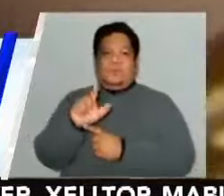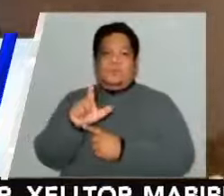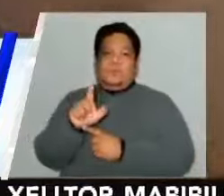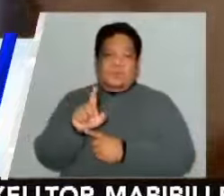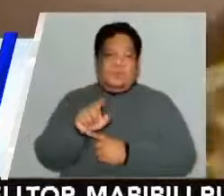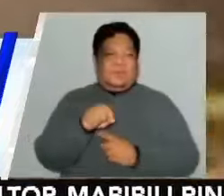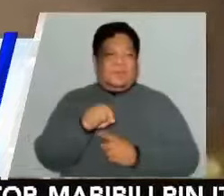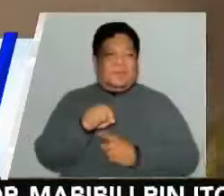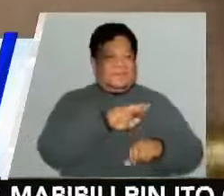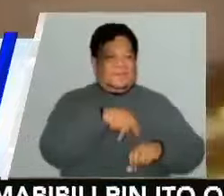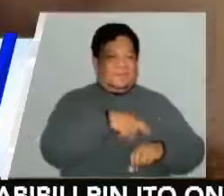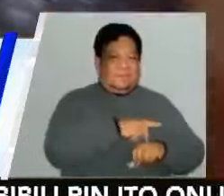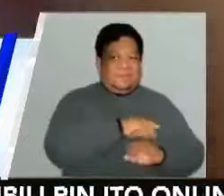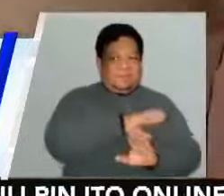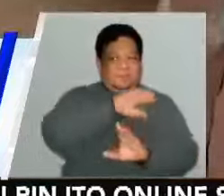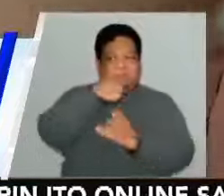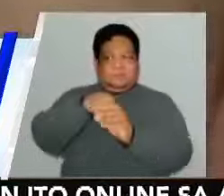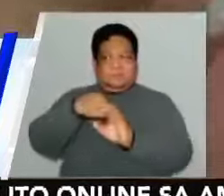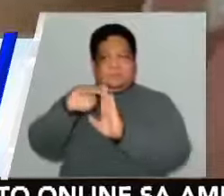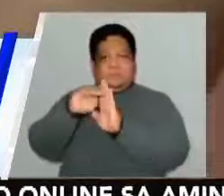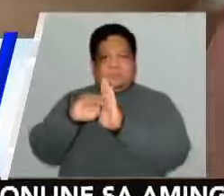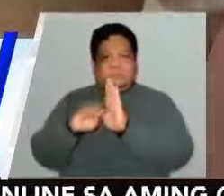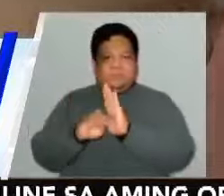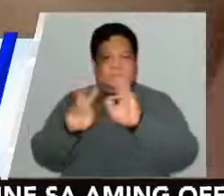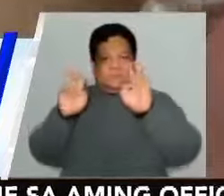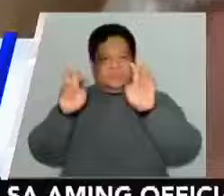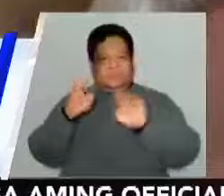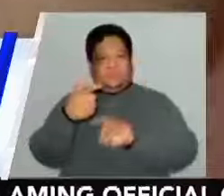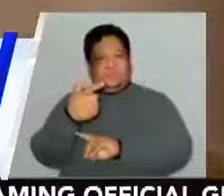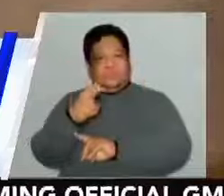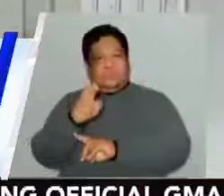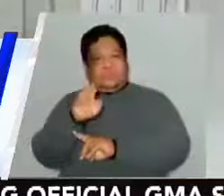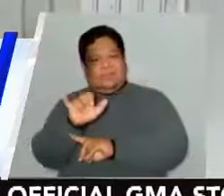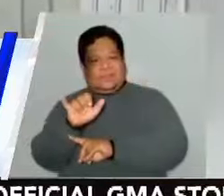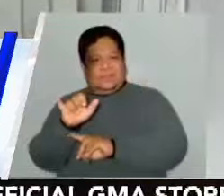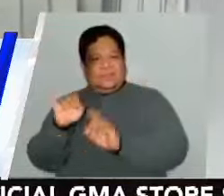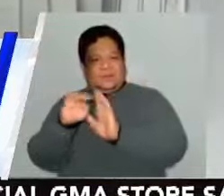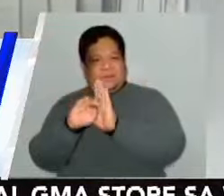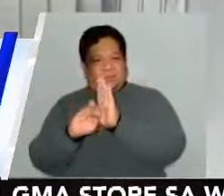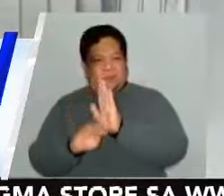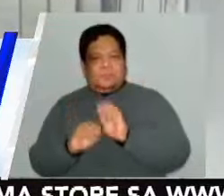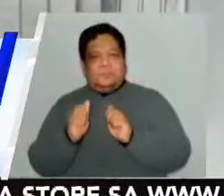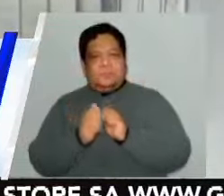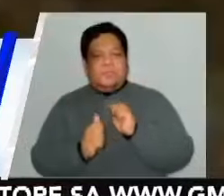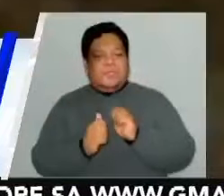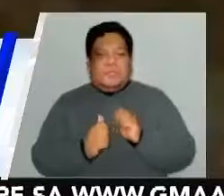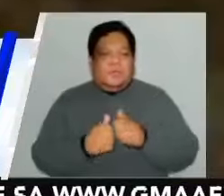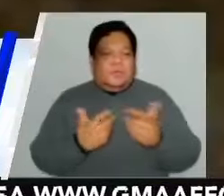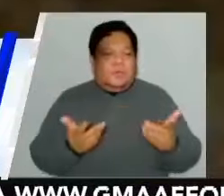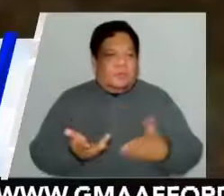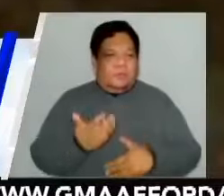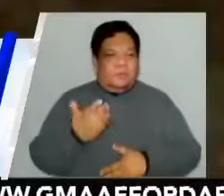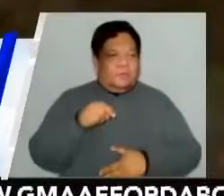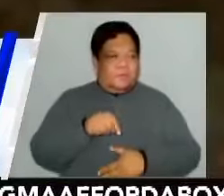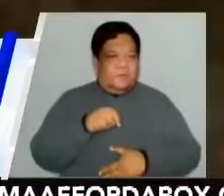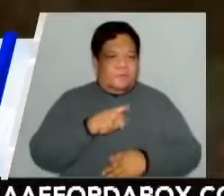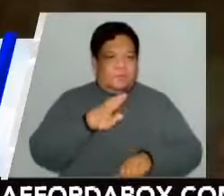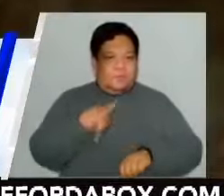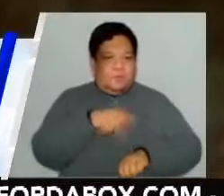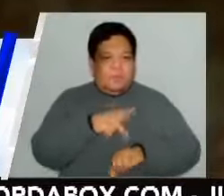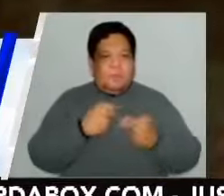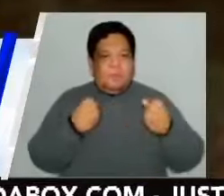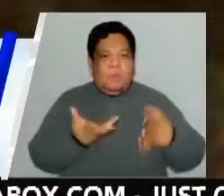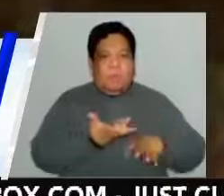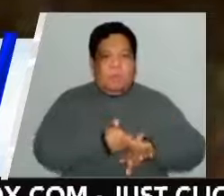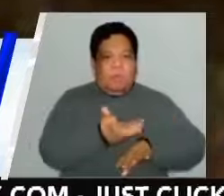Pilipinas. 18 nakitang kakulangan ng FATF sa sistema ng bansa contra money laundering. 8 pa ang dapat